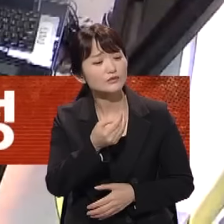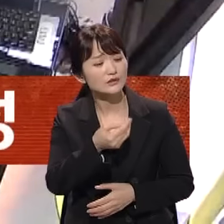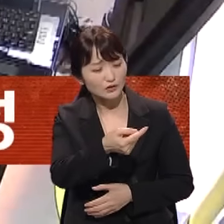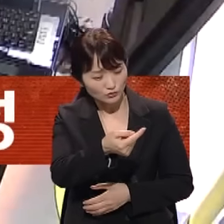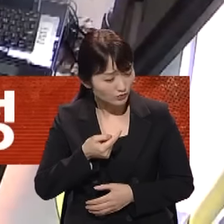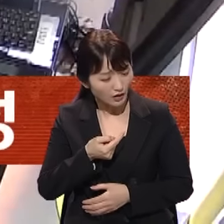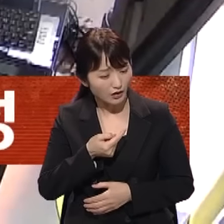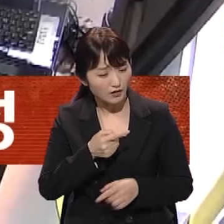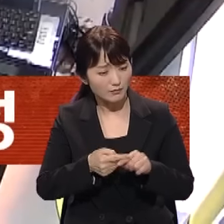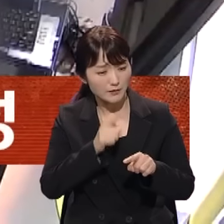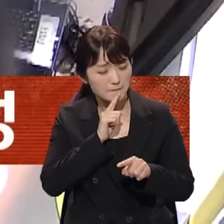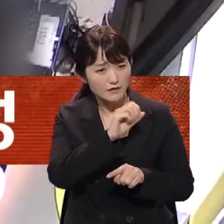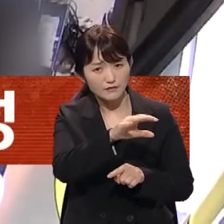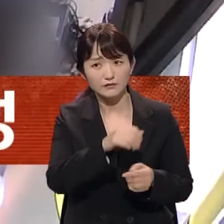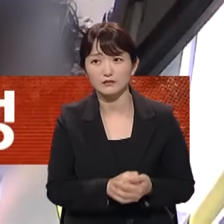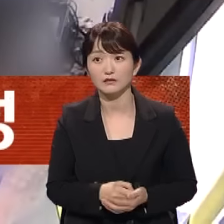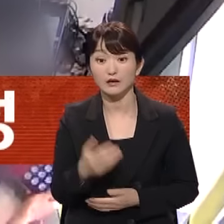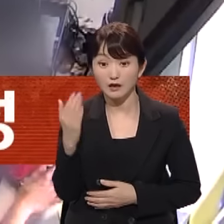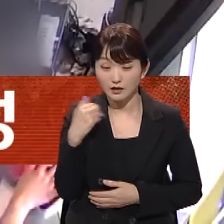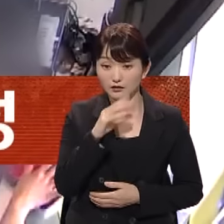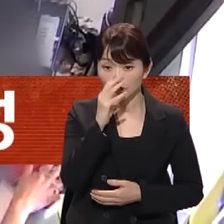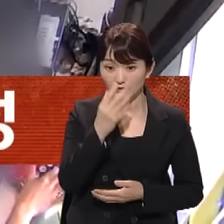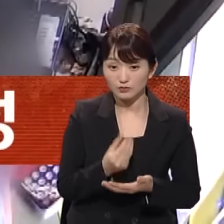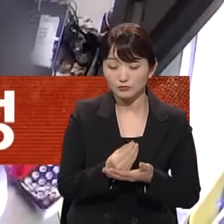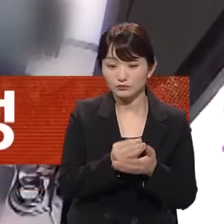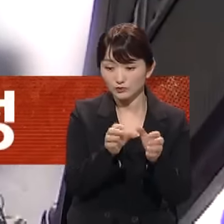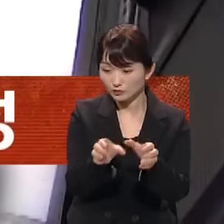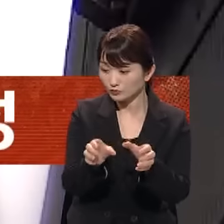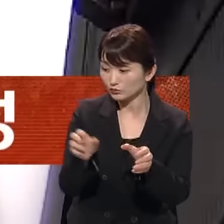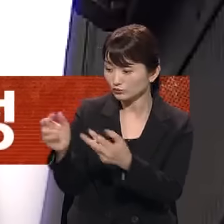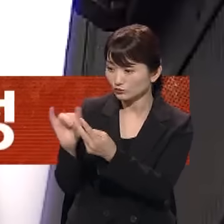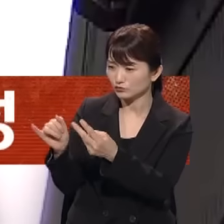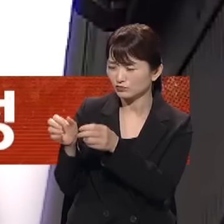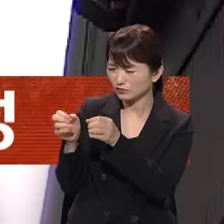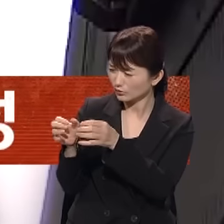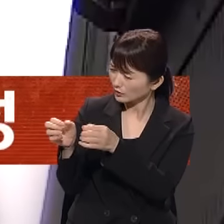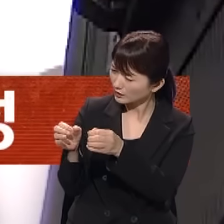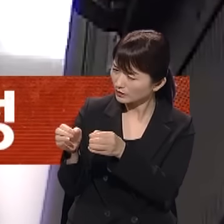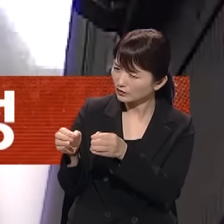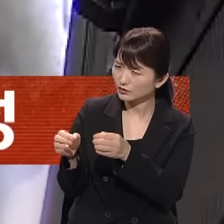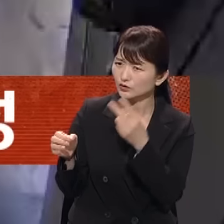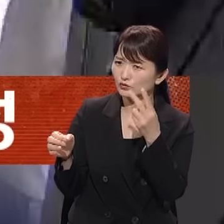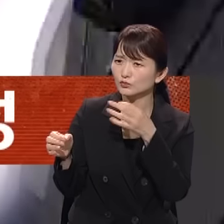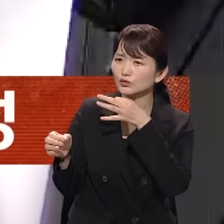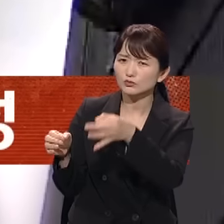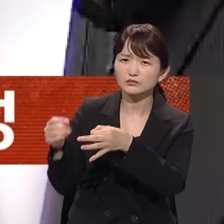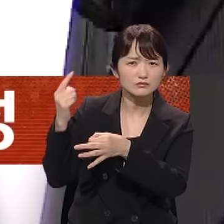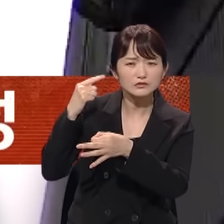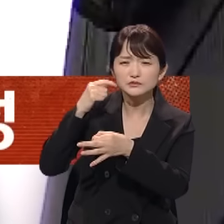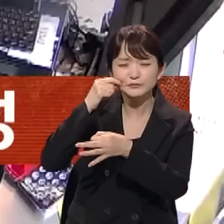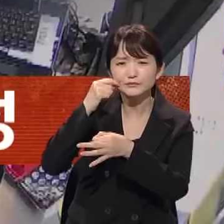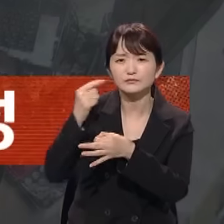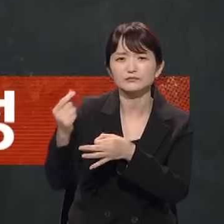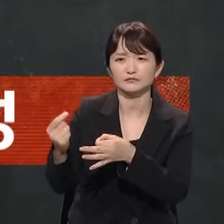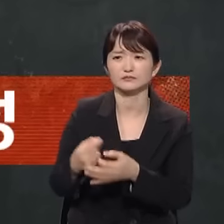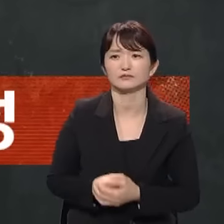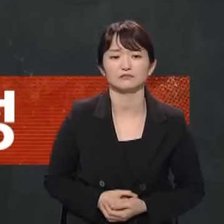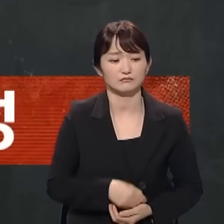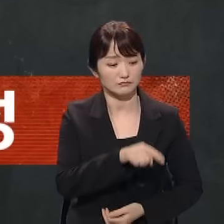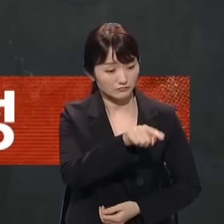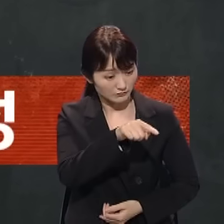식으로 얘기하더니 아까 나왔는데 뭐 두 분이 얘기해 주신 것 같아서 두 번 불러드렸는데 못 들으신 것 같다 그랬더니 뭐